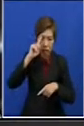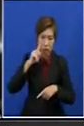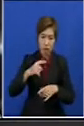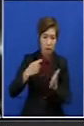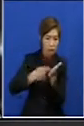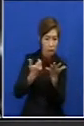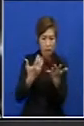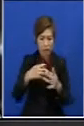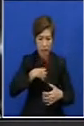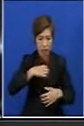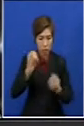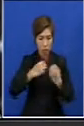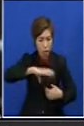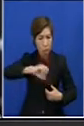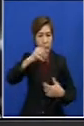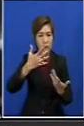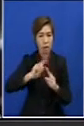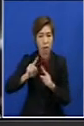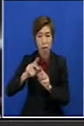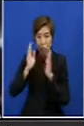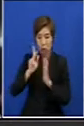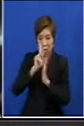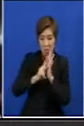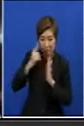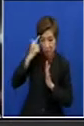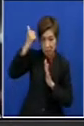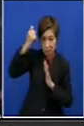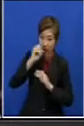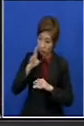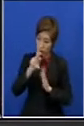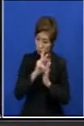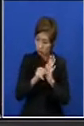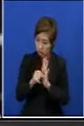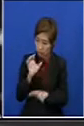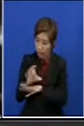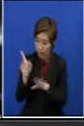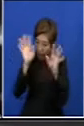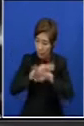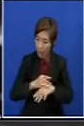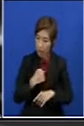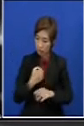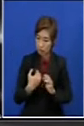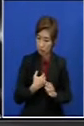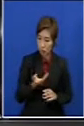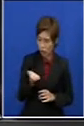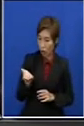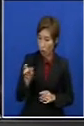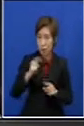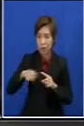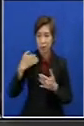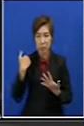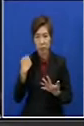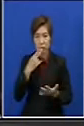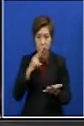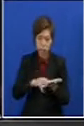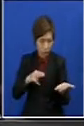ารถตรงนี้คืนไปโดยผู้รู้กฎหมายก็จะใช้กฎหมายไปในทางที่เข้าข้างตัวเองเพื่อจะมาขอยื่นกับเราทำหนัง